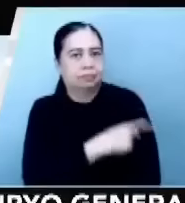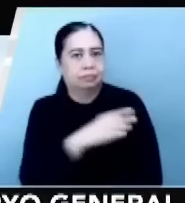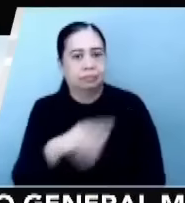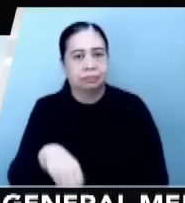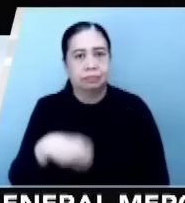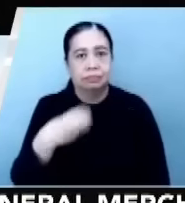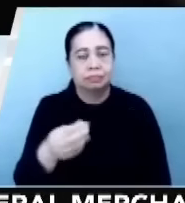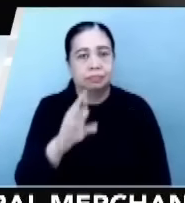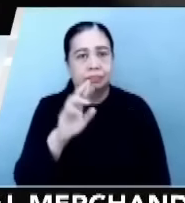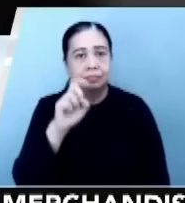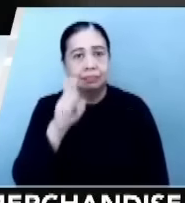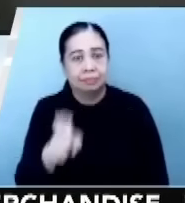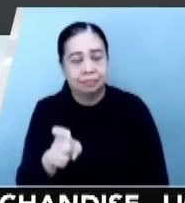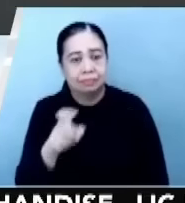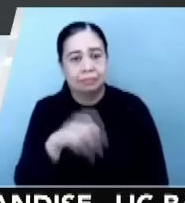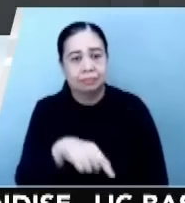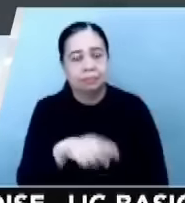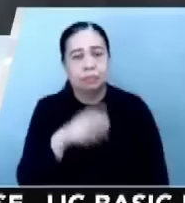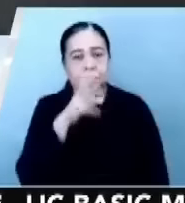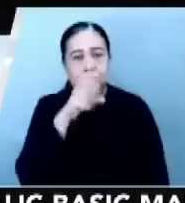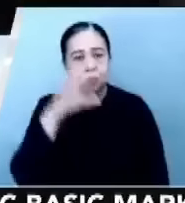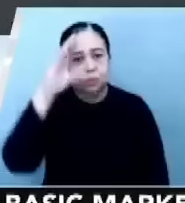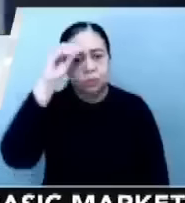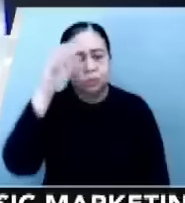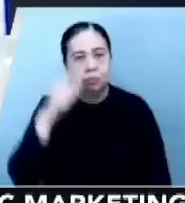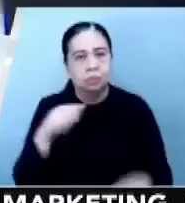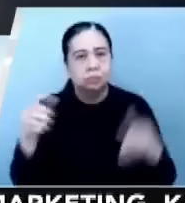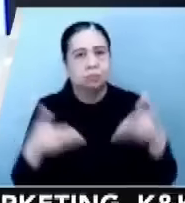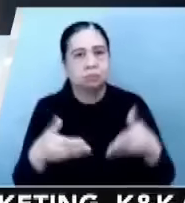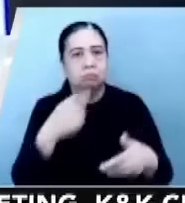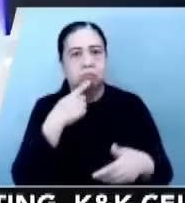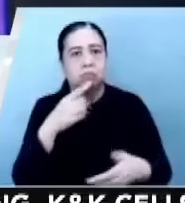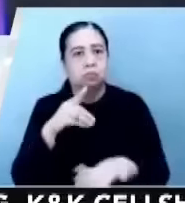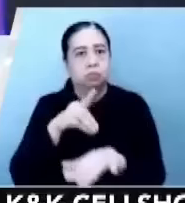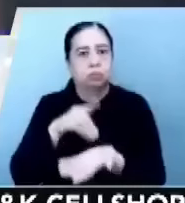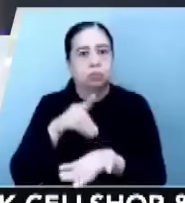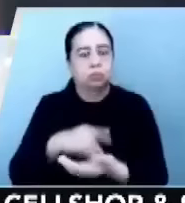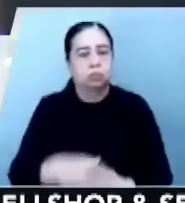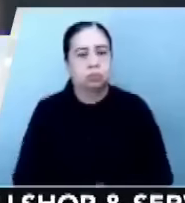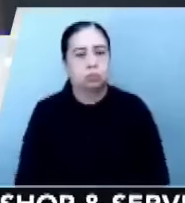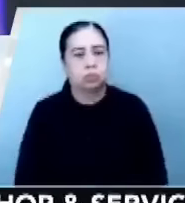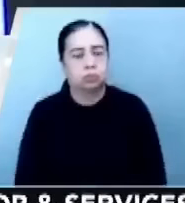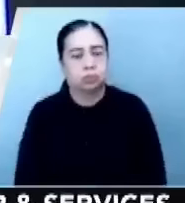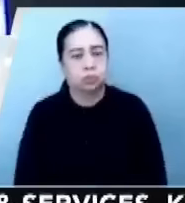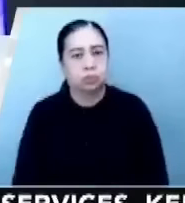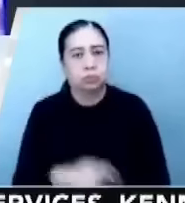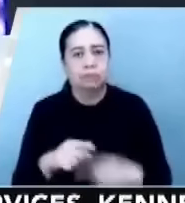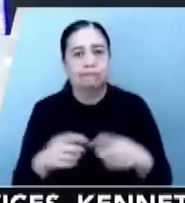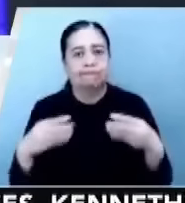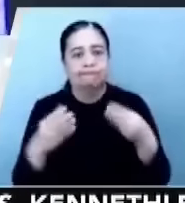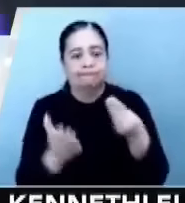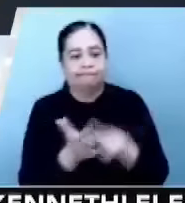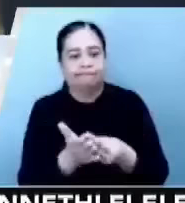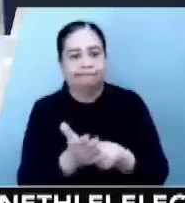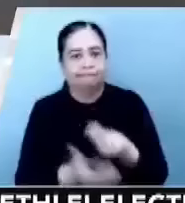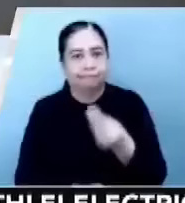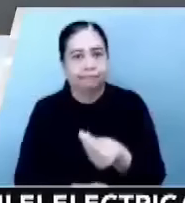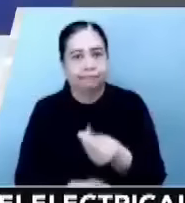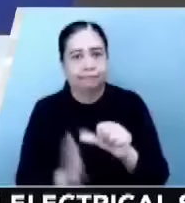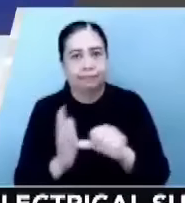isang 71-anyos na lalaking nagpakilalang doktor. Nang tanggapin na ng kanyang staff ang mark money.